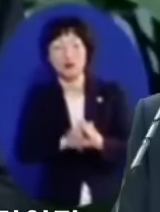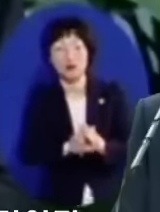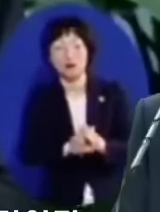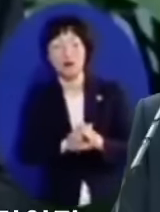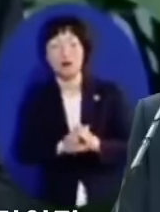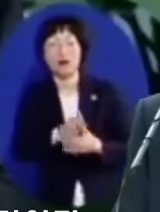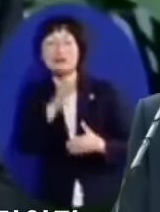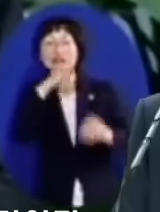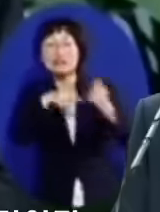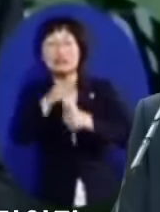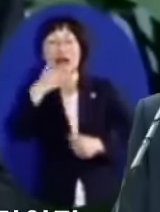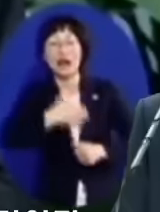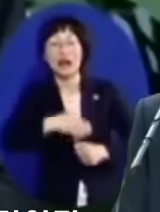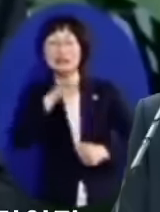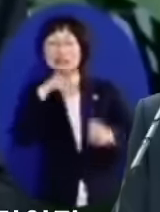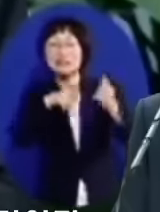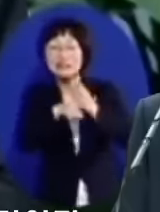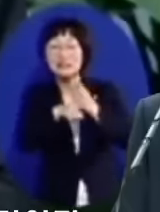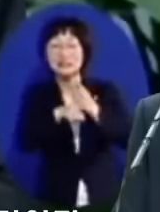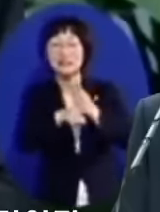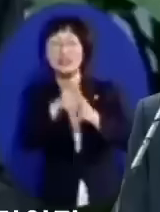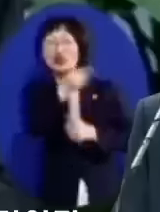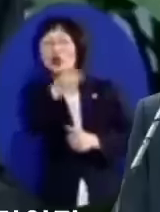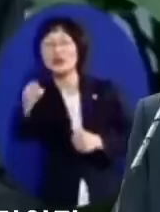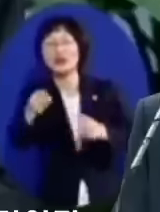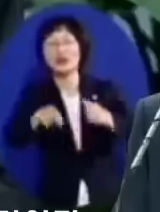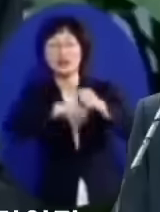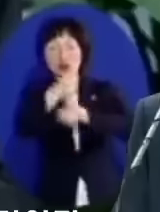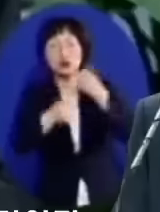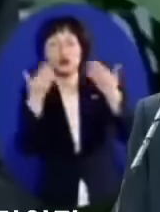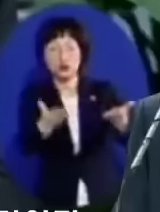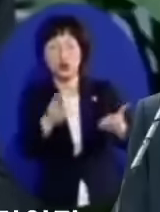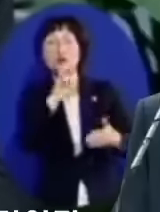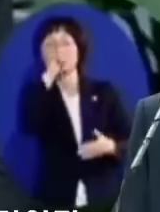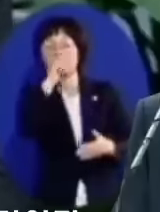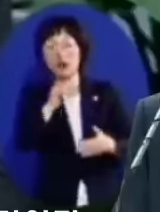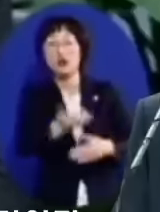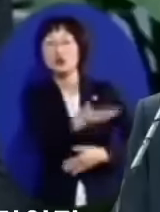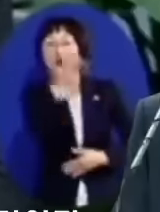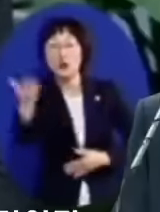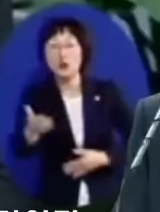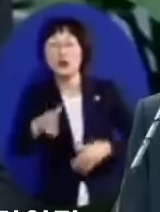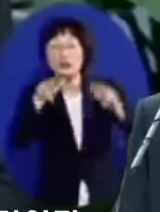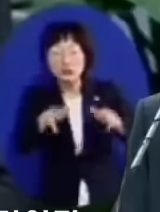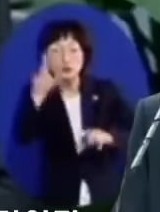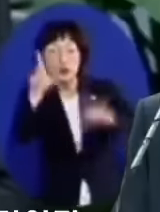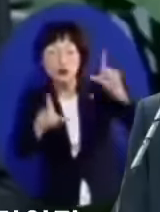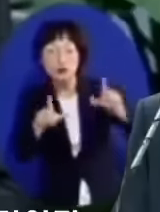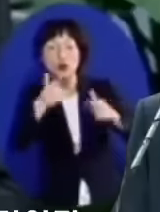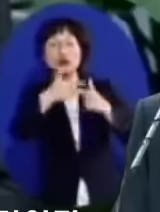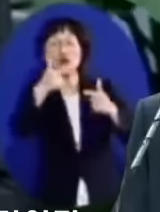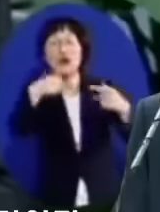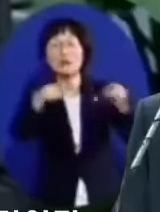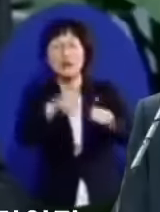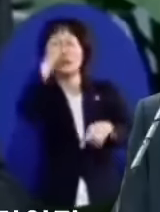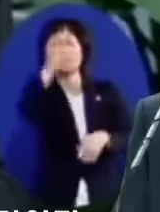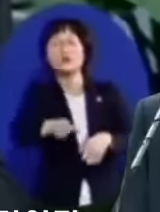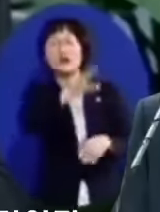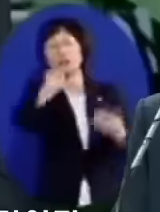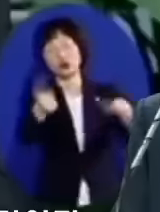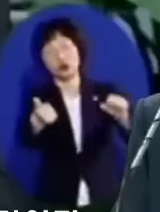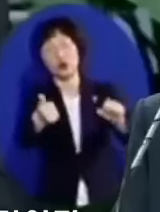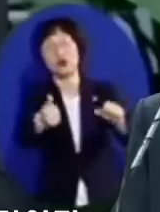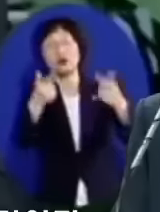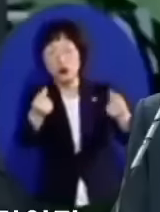진리를 알지니 진리가 너희를 자유케 하리라고. 여러분의 현실은 예수님과 십자가에서 함께 죽은 것이 현실입니다.